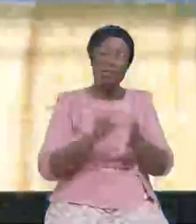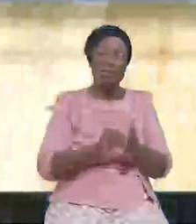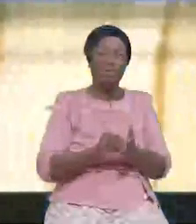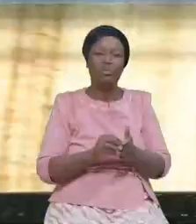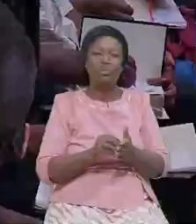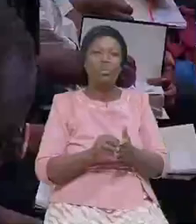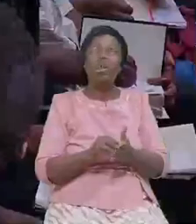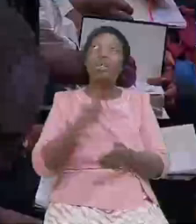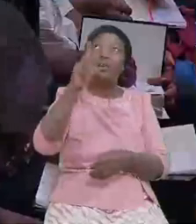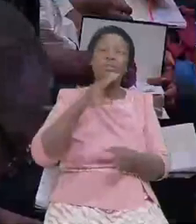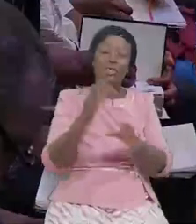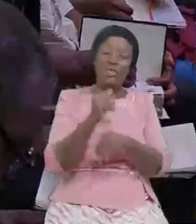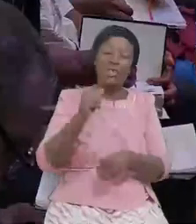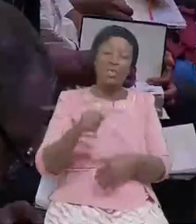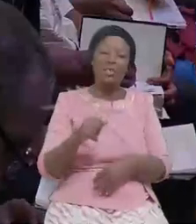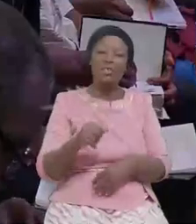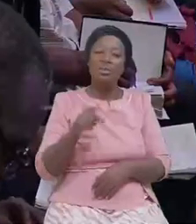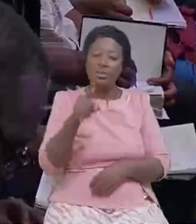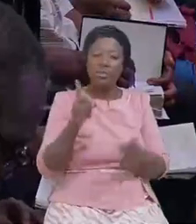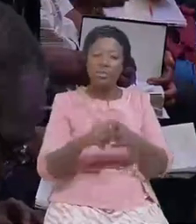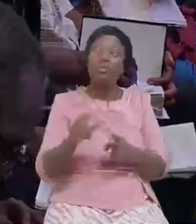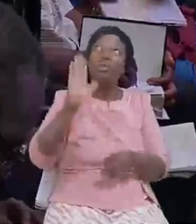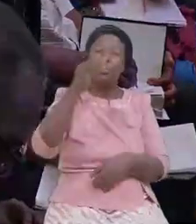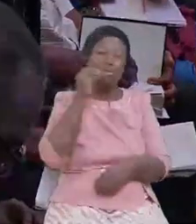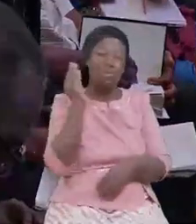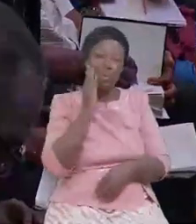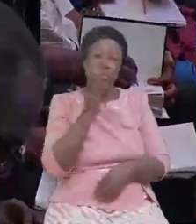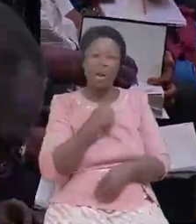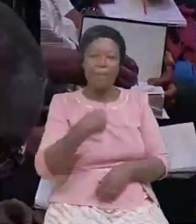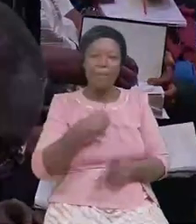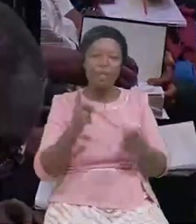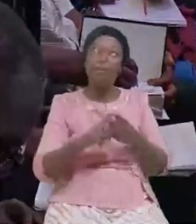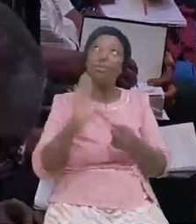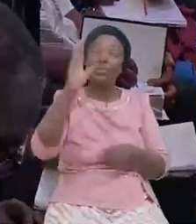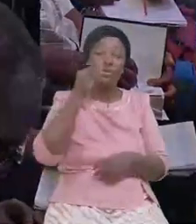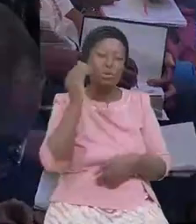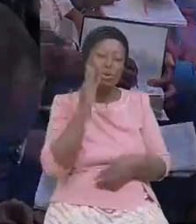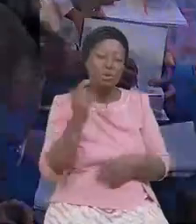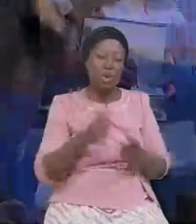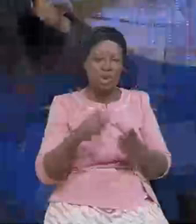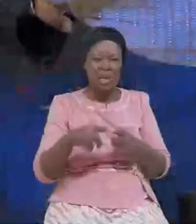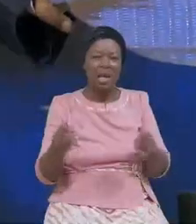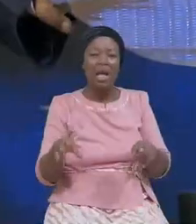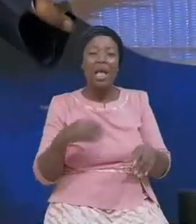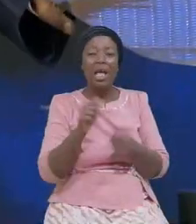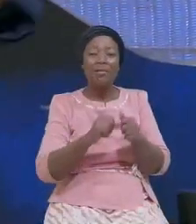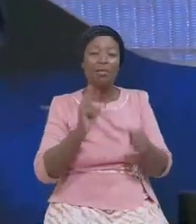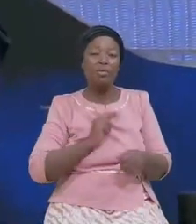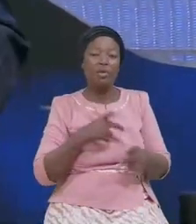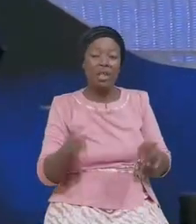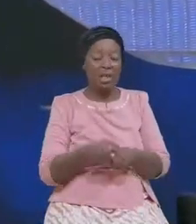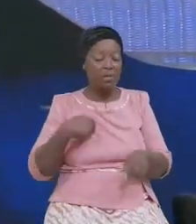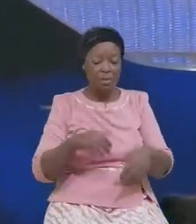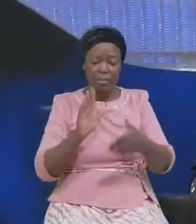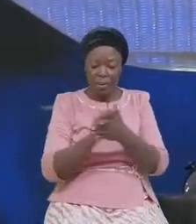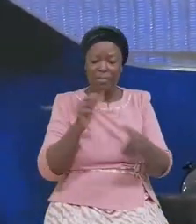lui. Il m'amènera dans sa maison. Et nous tous, quand nous croyons en lui et que nous le suivons et nous lui faisons confiance,